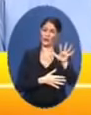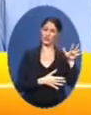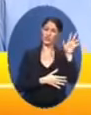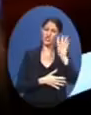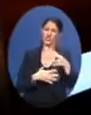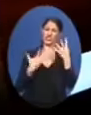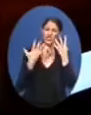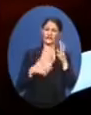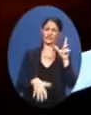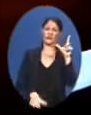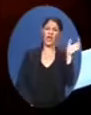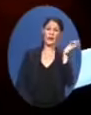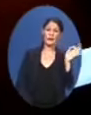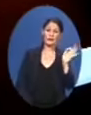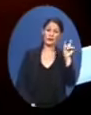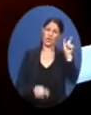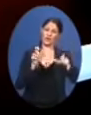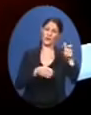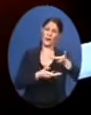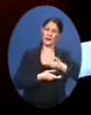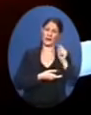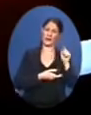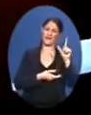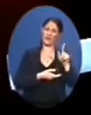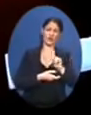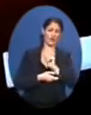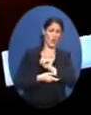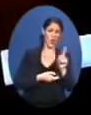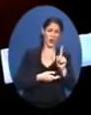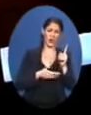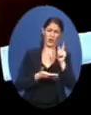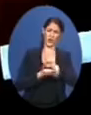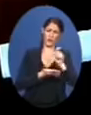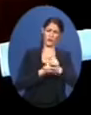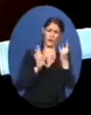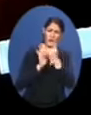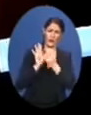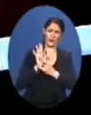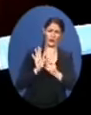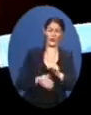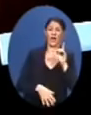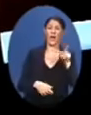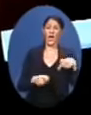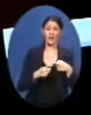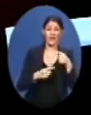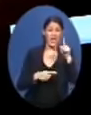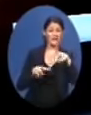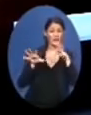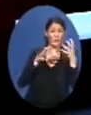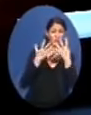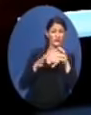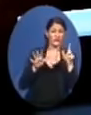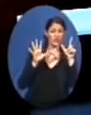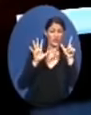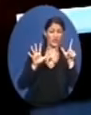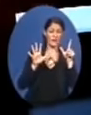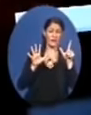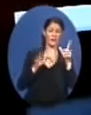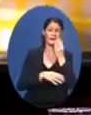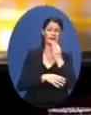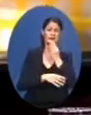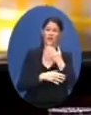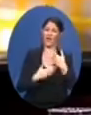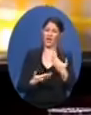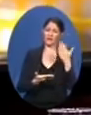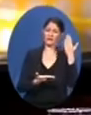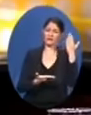מינימום שקבוע בהסכם קיבוצים, נכון. כמו אגב בישראל, בישראל עד לשנת 1987 לא היה חוק שכר מינימום, אוקיי. אבל זה לא שהיה אפשר לתת